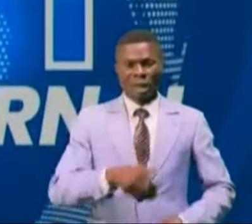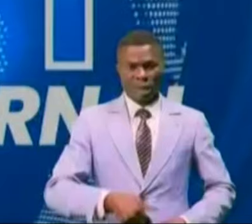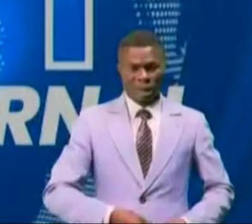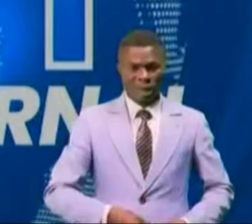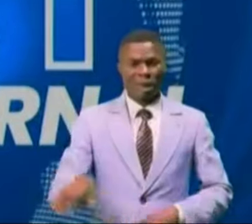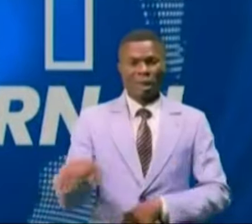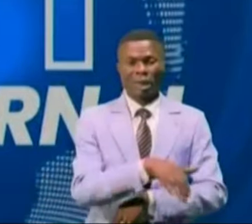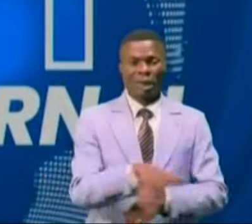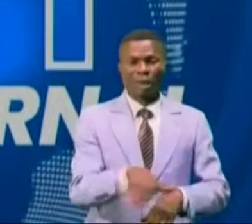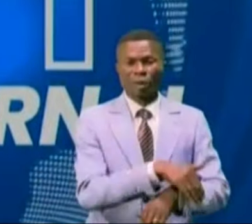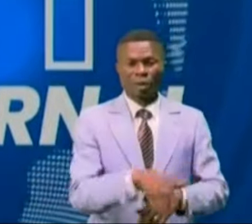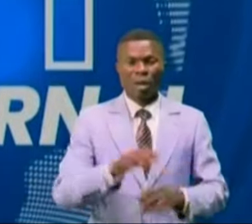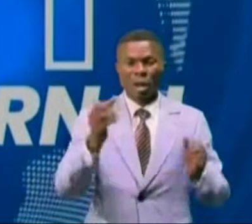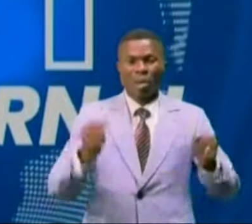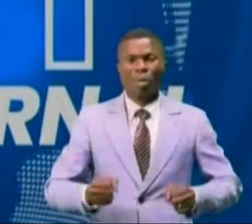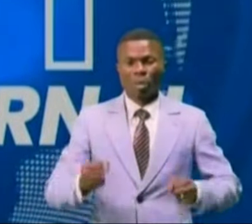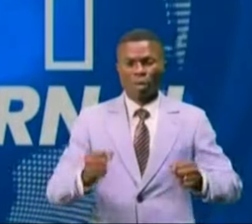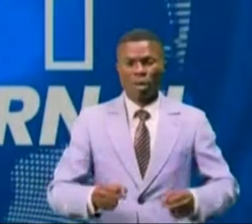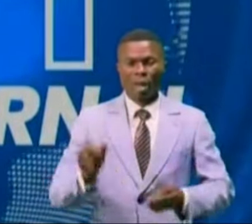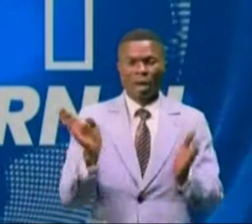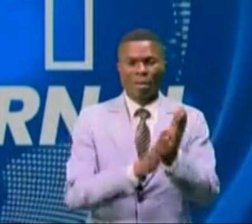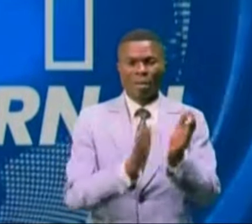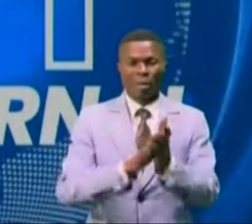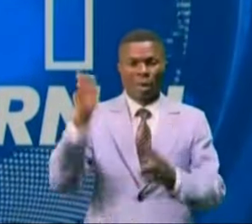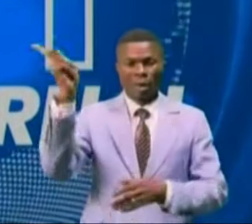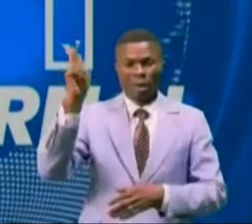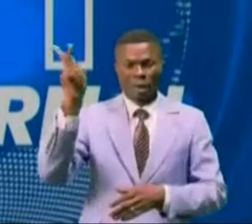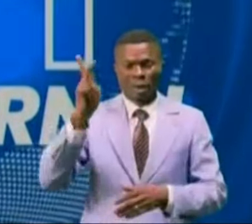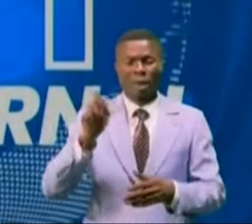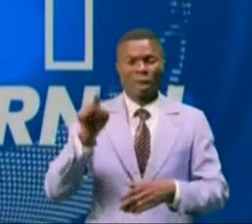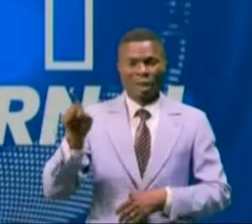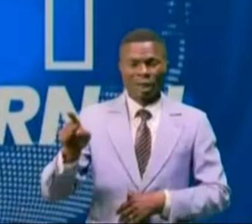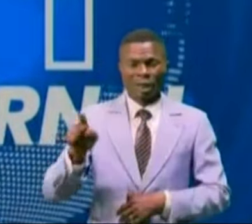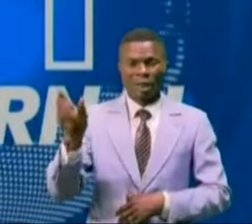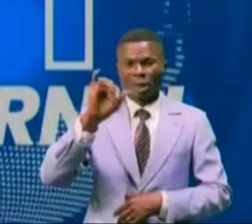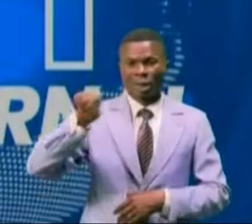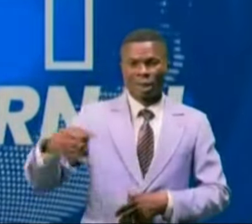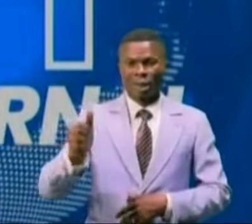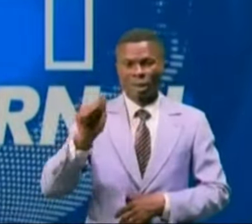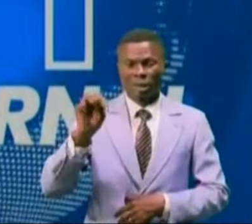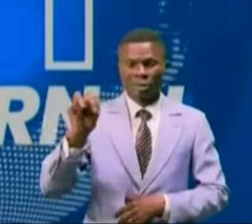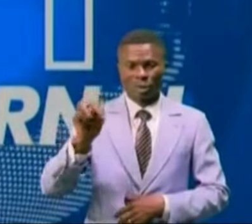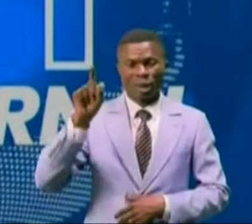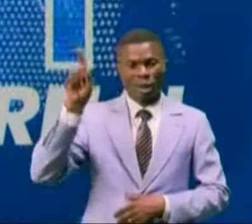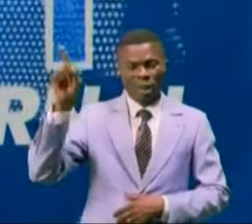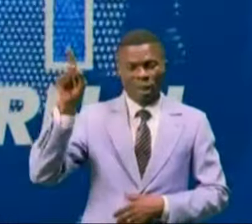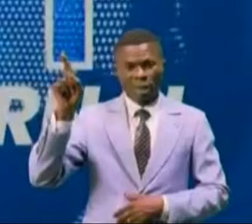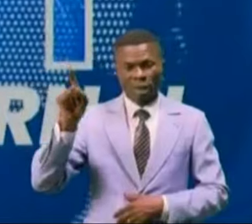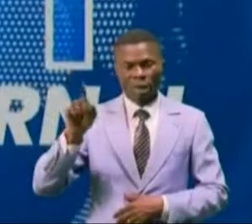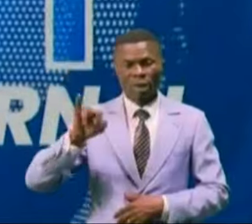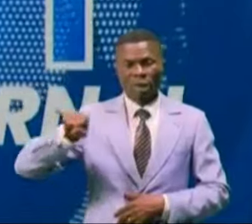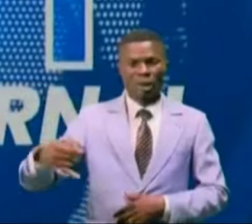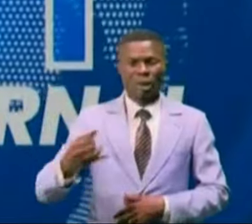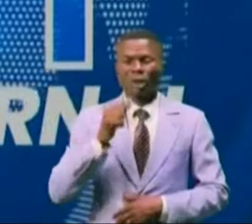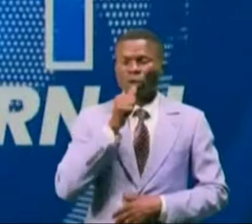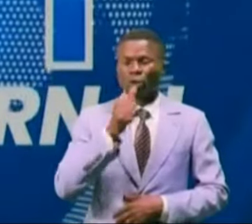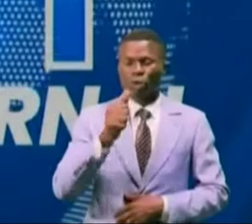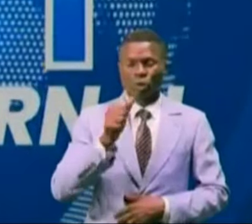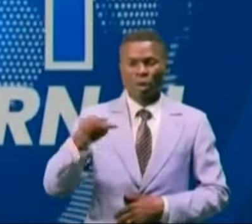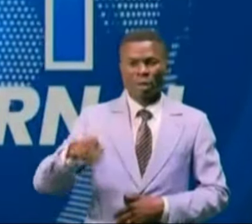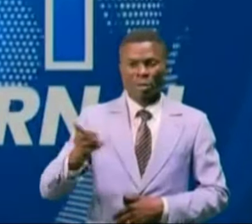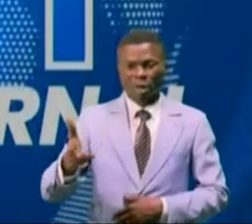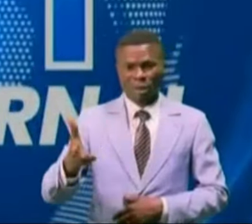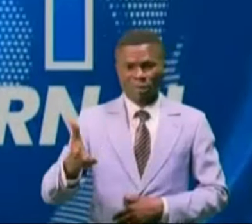ngiringiri Barumbu Bandal Kitambo mon fleuy Jamaïque ma campagne et joli parc